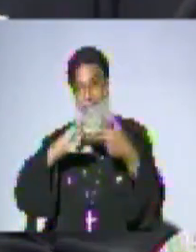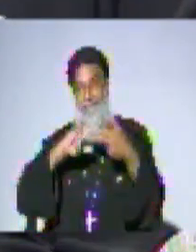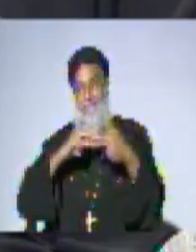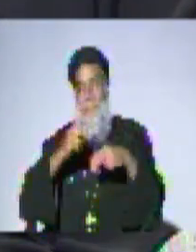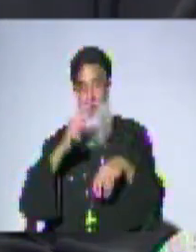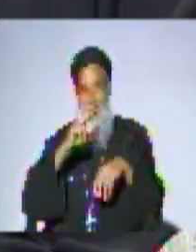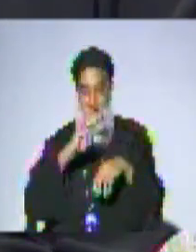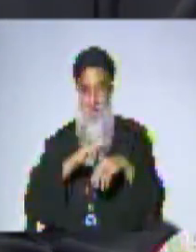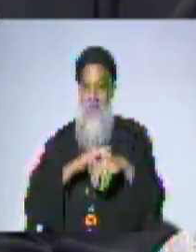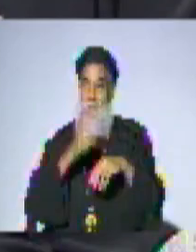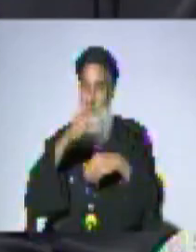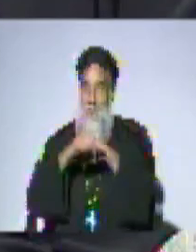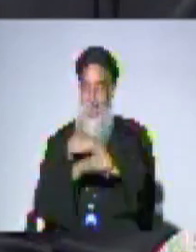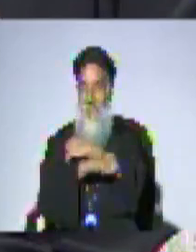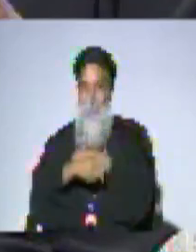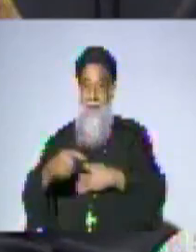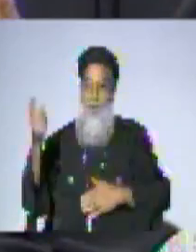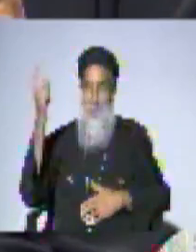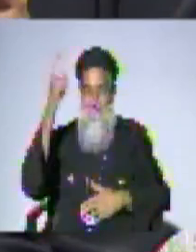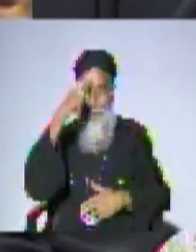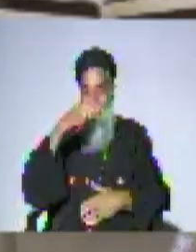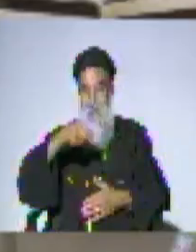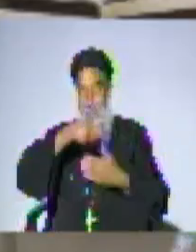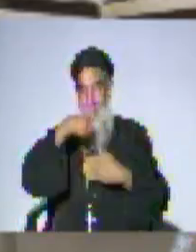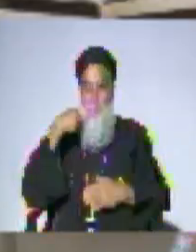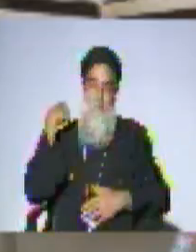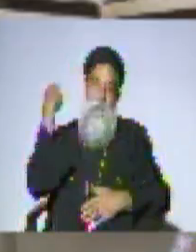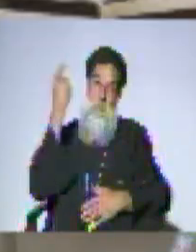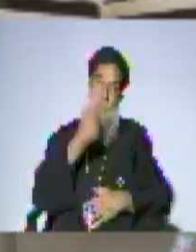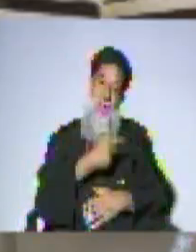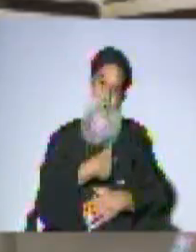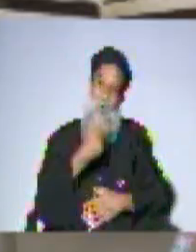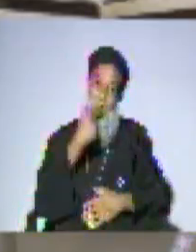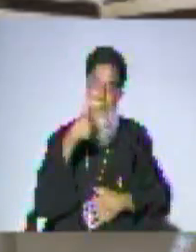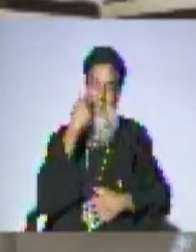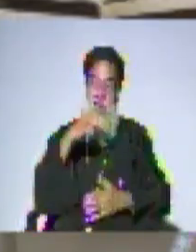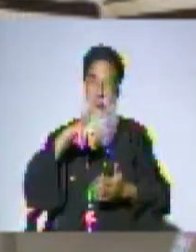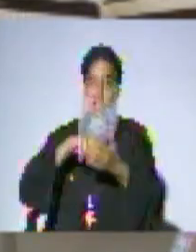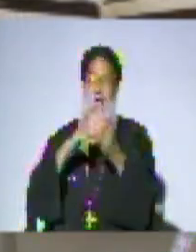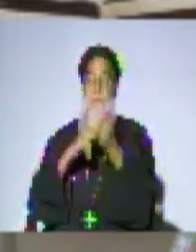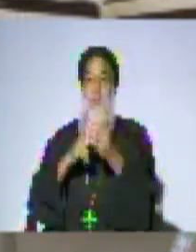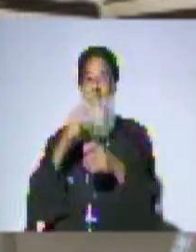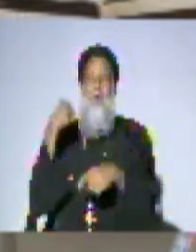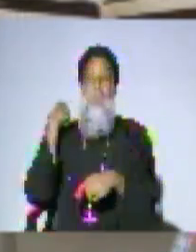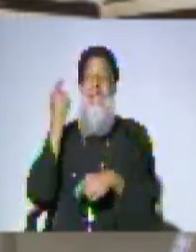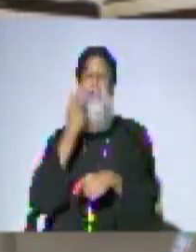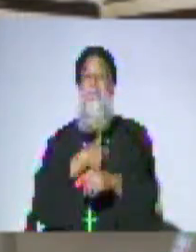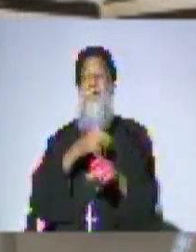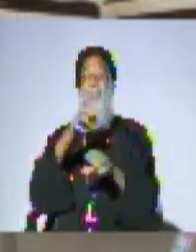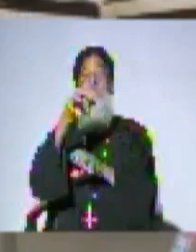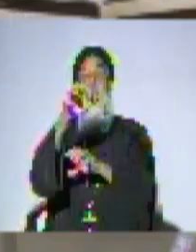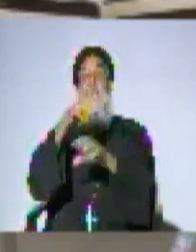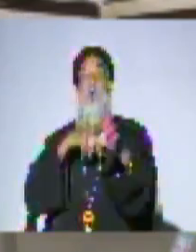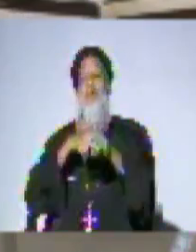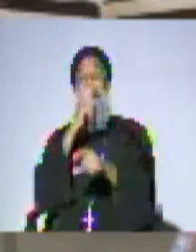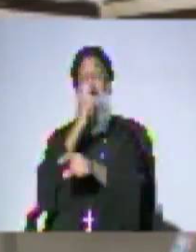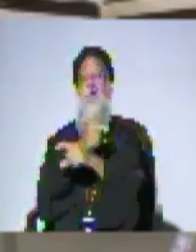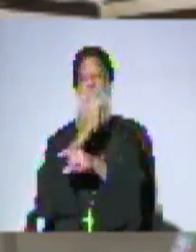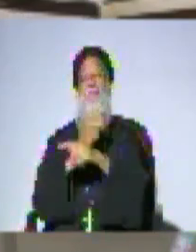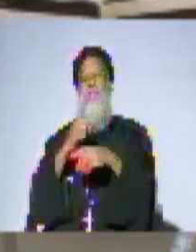لنا اللي حد صلاة. قداس جميل قوي، القداس الكيرولوسي اللي هو وضعه القديس ماري ماركوس الرسول.